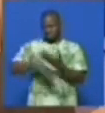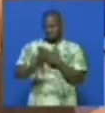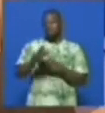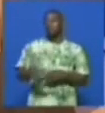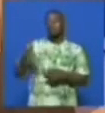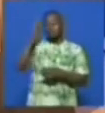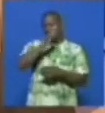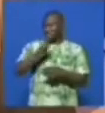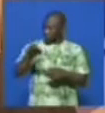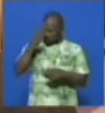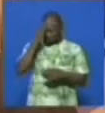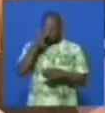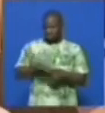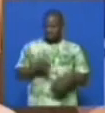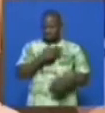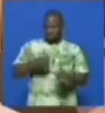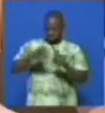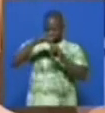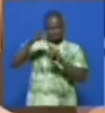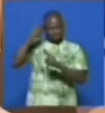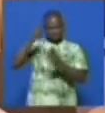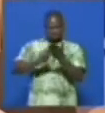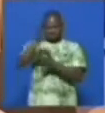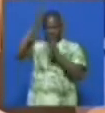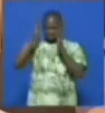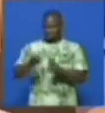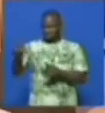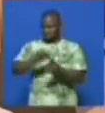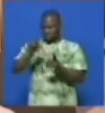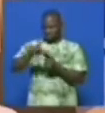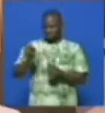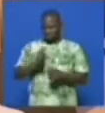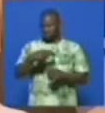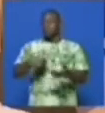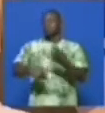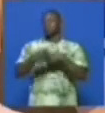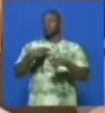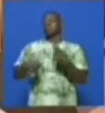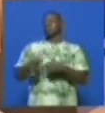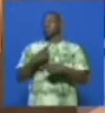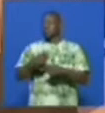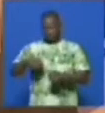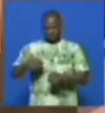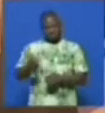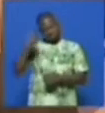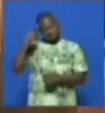l'excellence pour nos étudiants. Alors nous sommes venus de vive voix dire